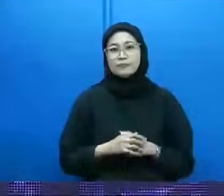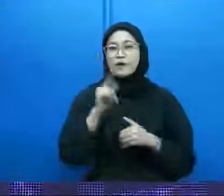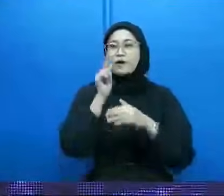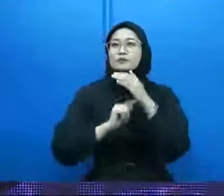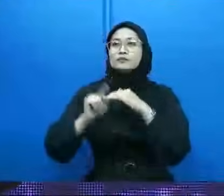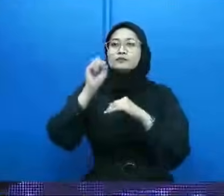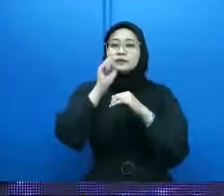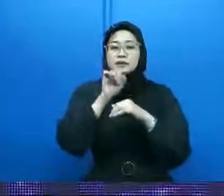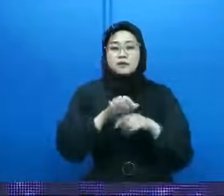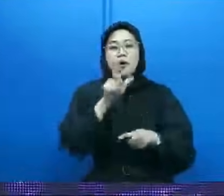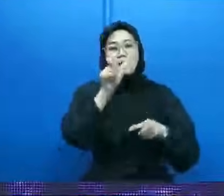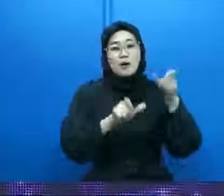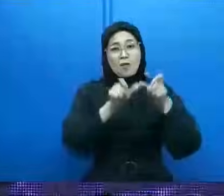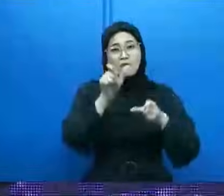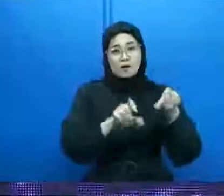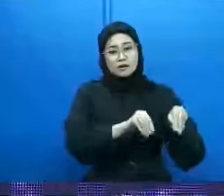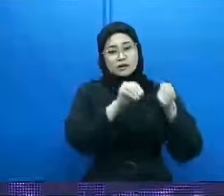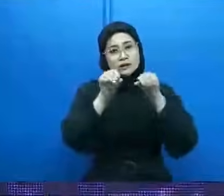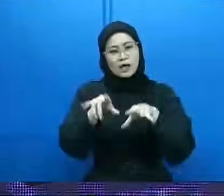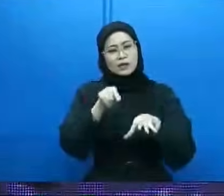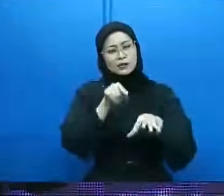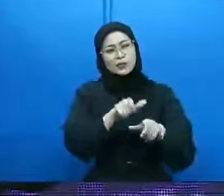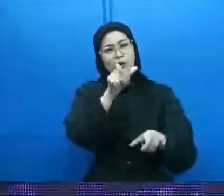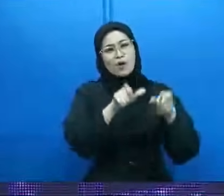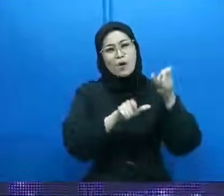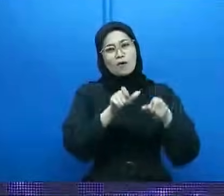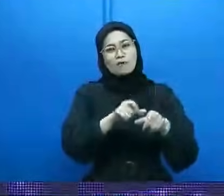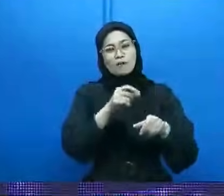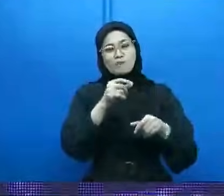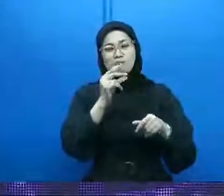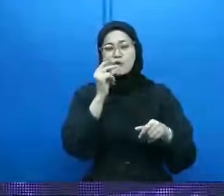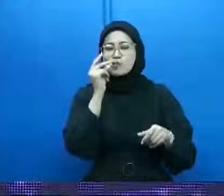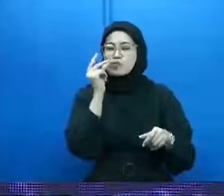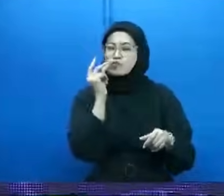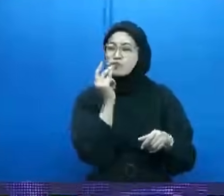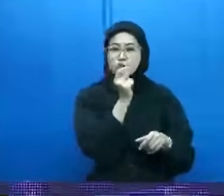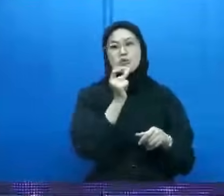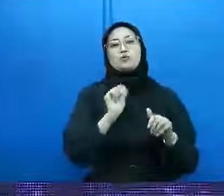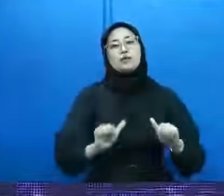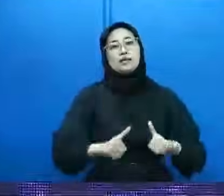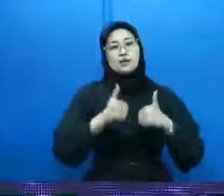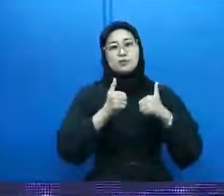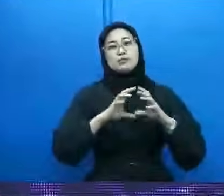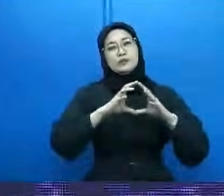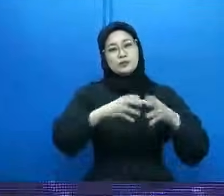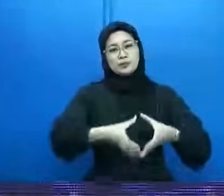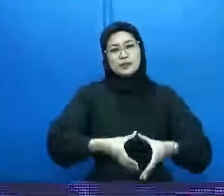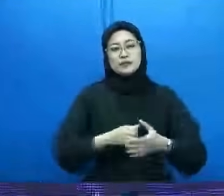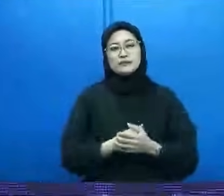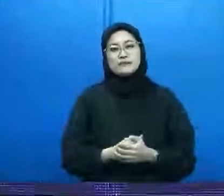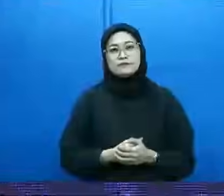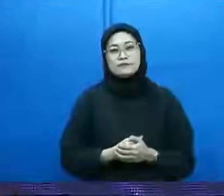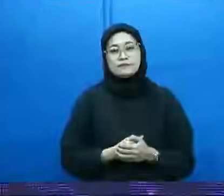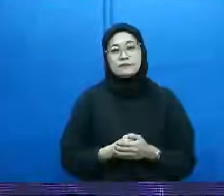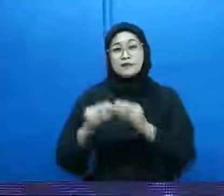yang pernah hidup di muka bumi. Jadi orang hijrah itu disebut oleh Allah orang paling beruntung yang pernah hidup di muka bumi. Apa kemudian